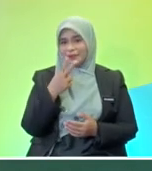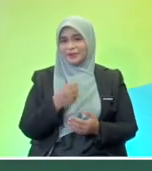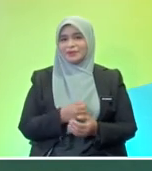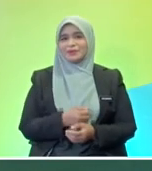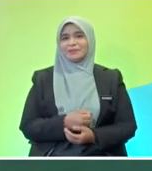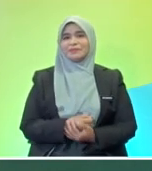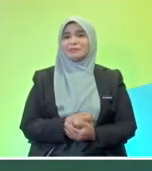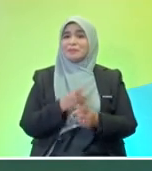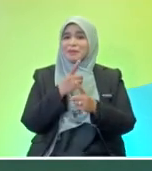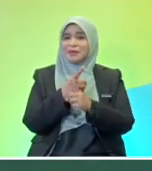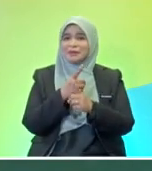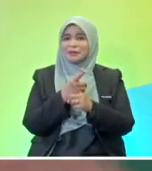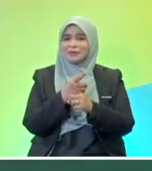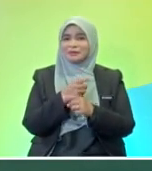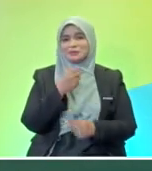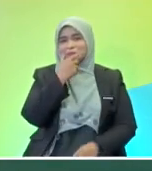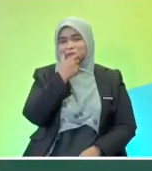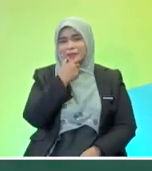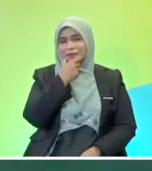Eh, betul lah. Okay.